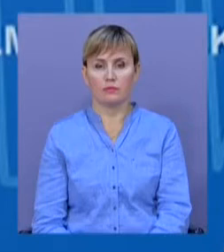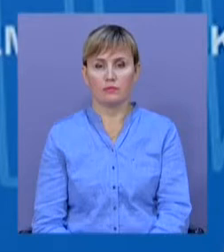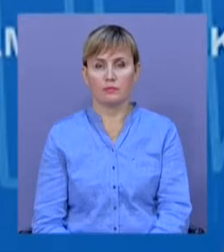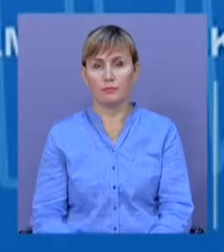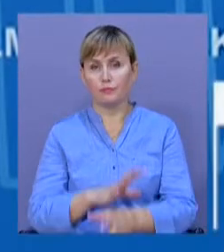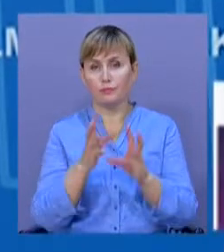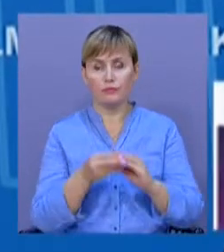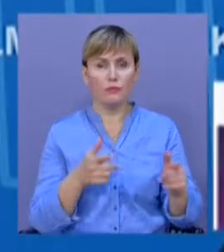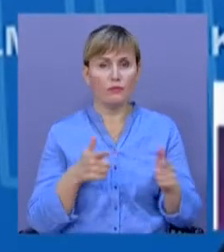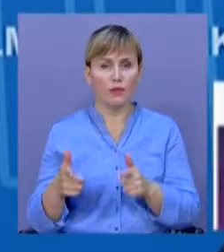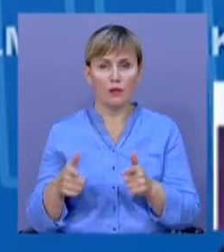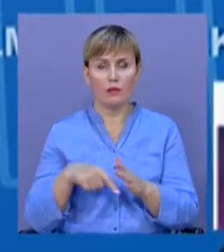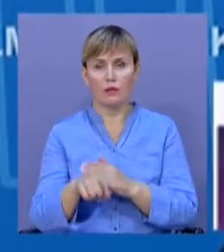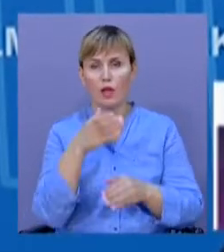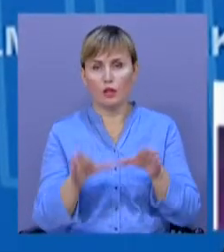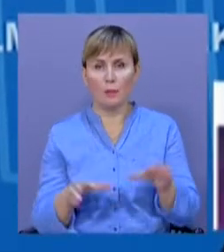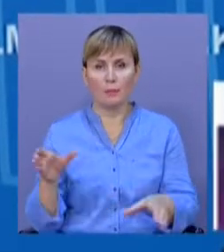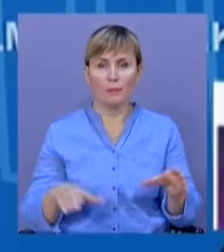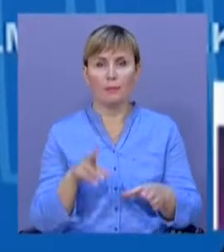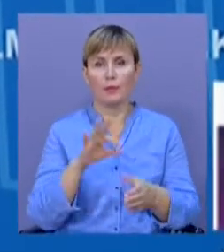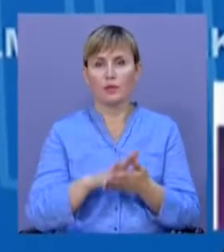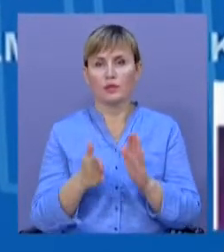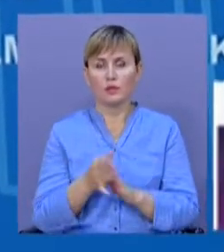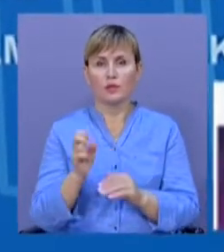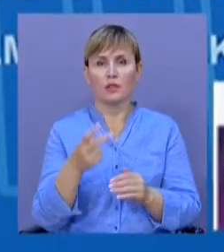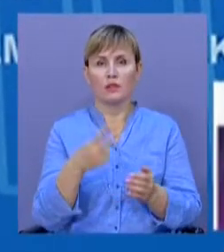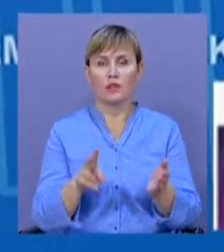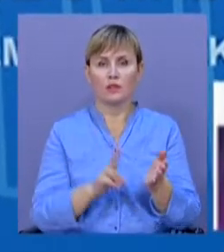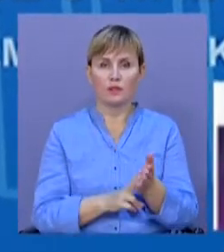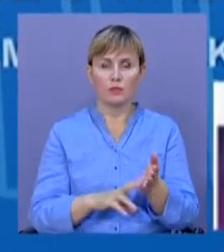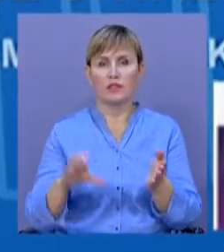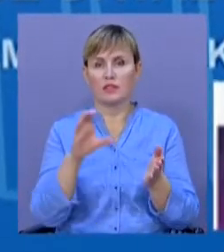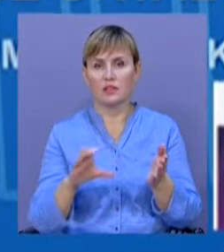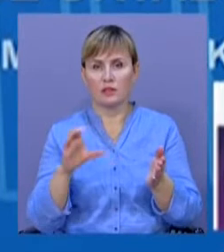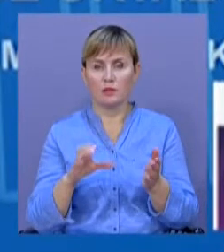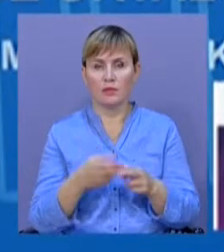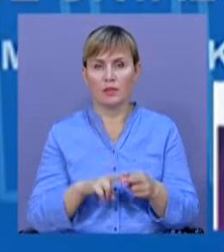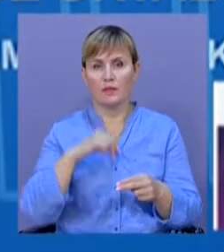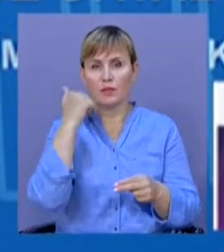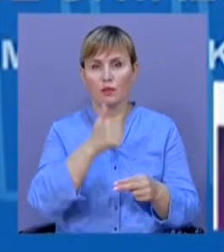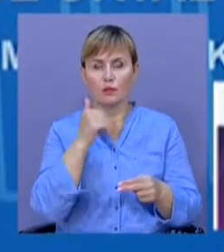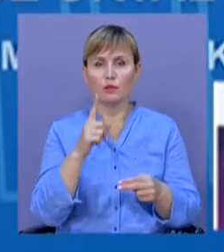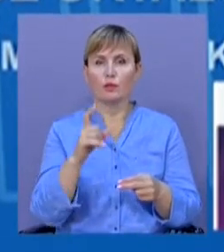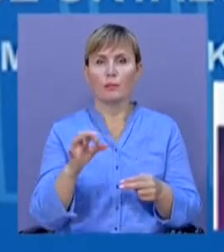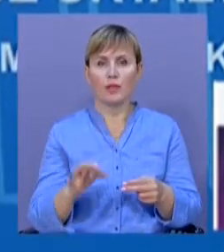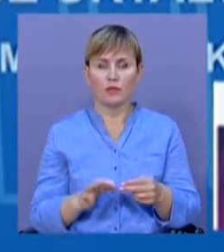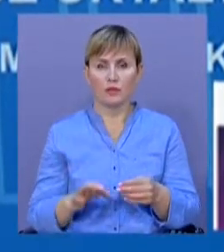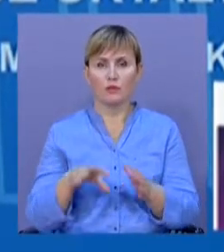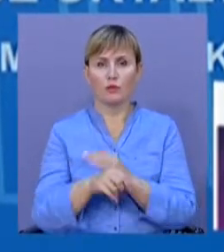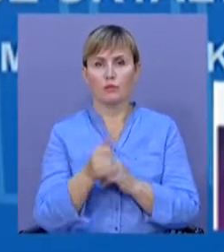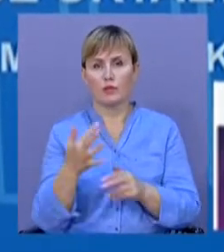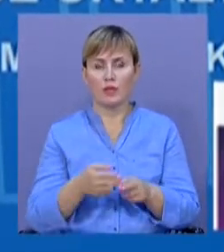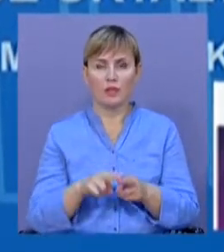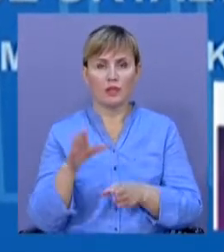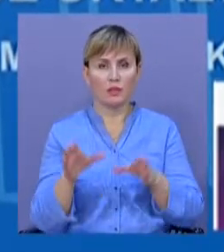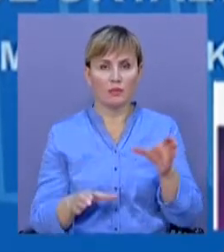Общая готовность энергокомплекса к отопительным сезонам по состоянию на 27 сентября текущего года 100%. В том числе это